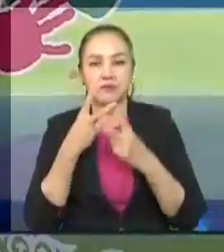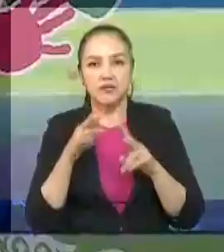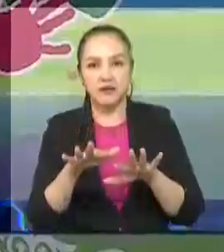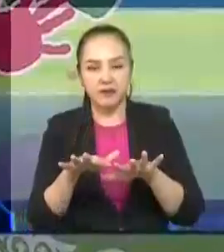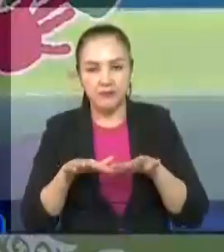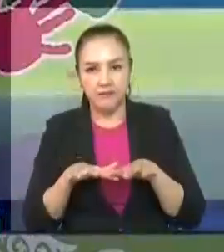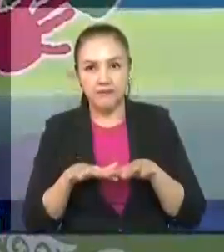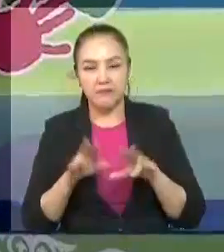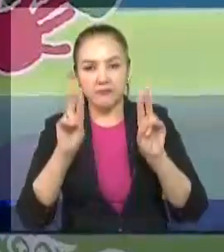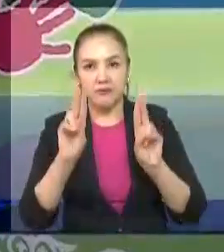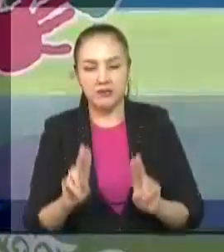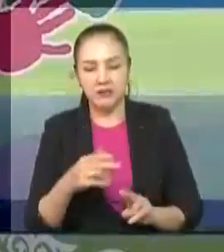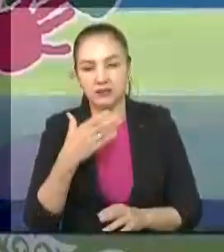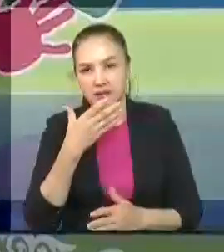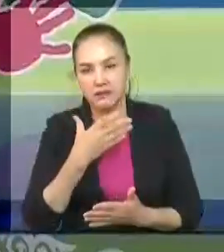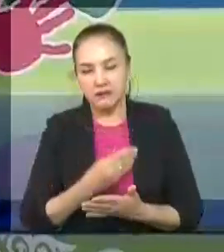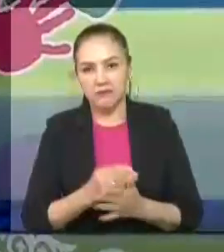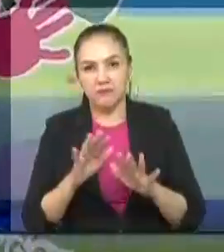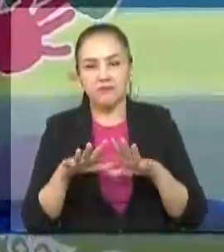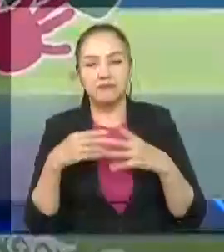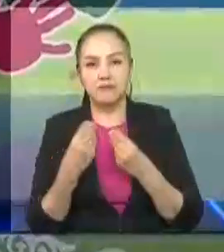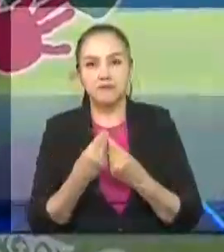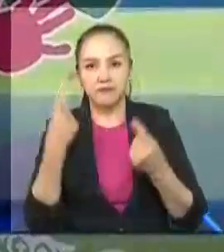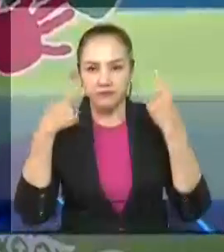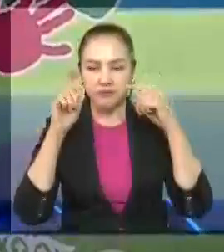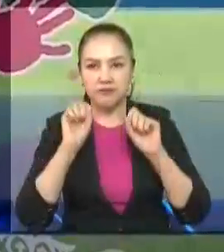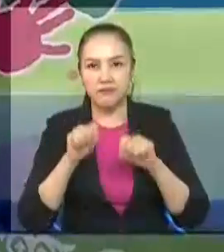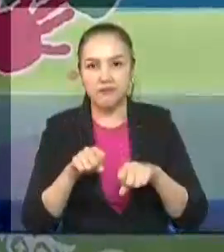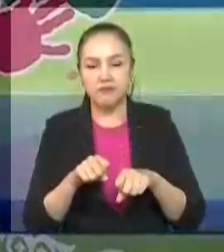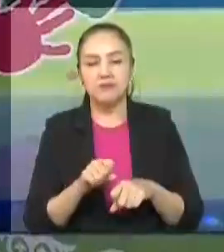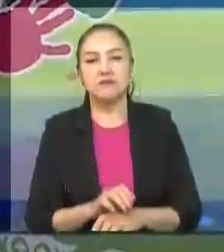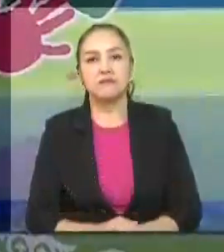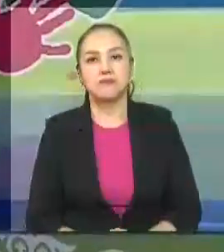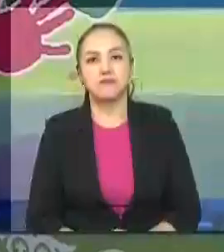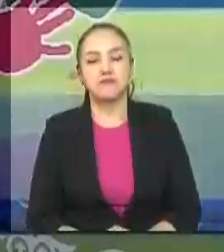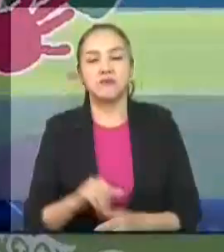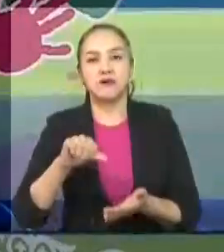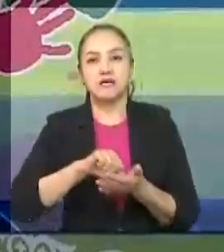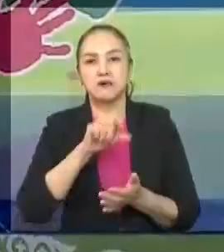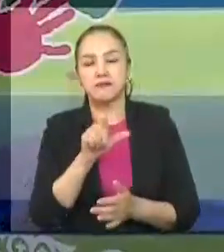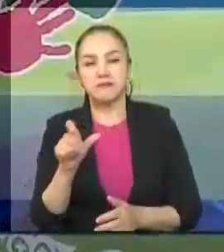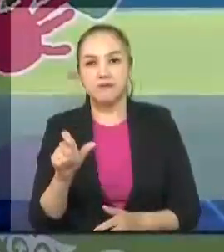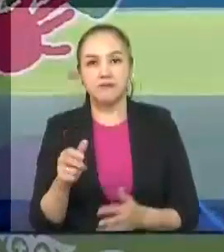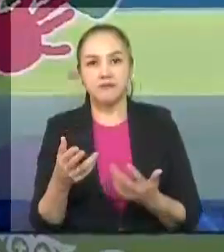зрителям традиции своих семей и, конечно, свои творческие возможности. Участники,